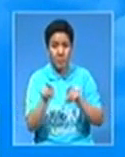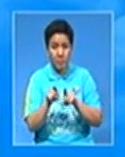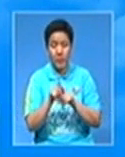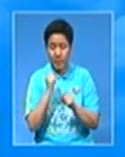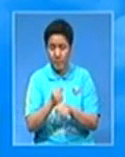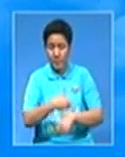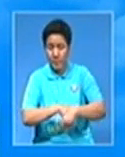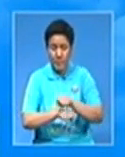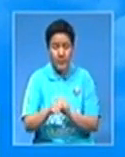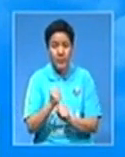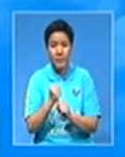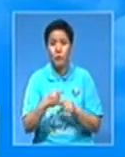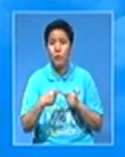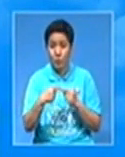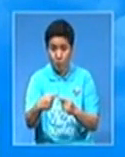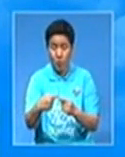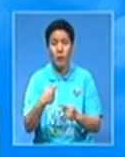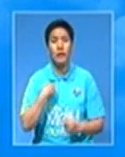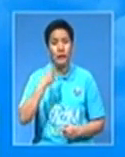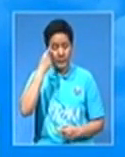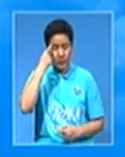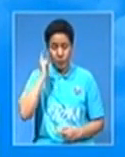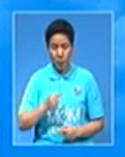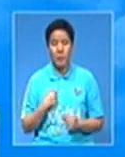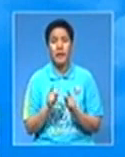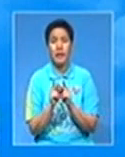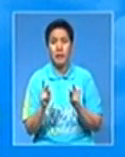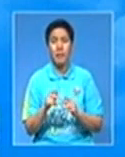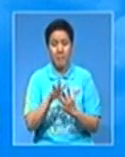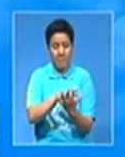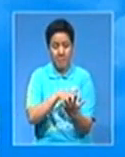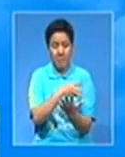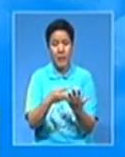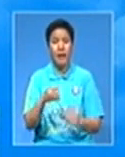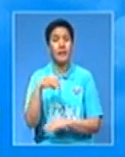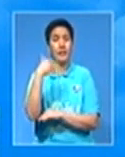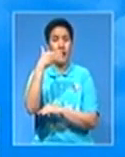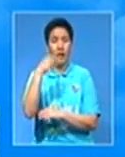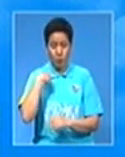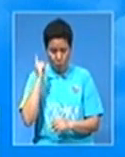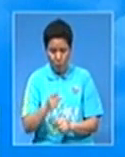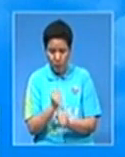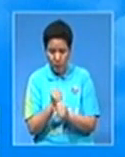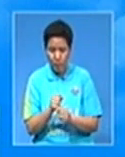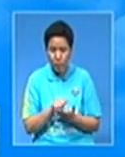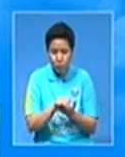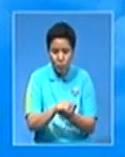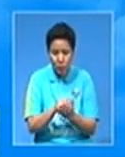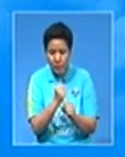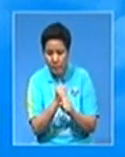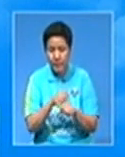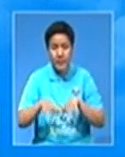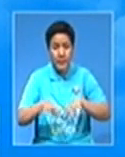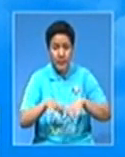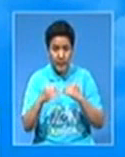ฏิบัตินะครับเราก็คงจำเป็นจะต้องมีคณะกรรมการขับเคลื่อนยุทธศาสตร์ชาติอำนวยการปฏิบัตินะครับโดย